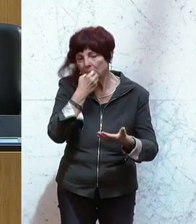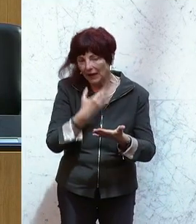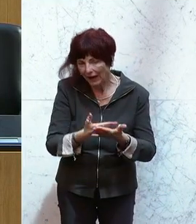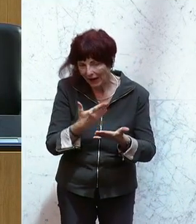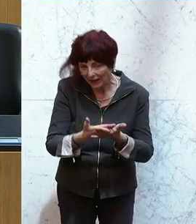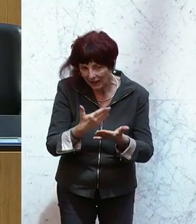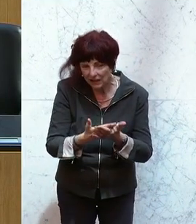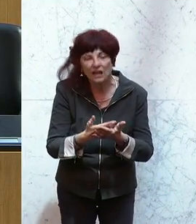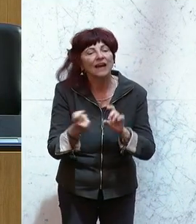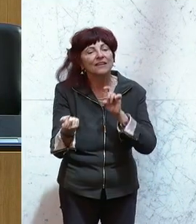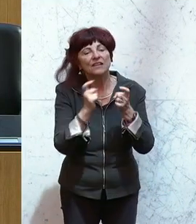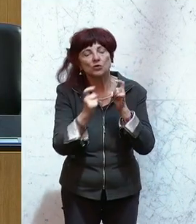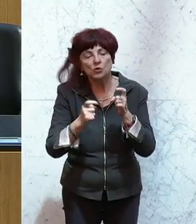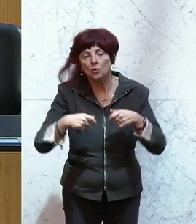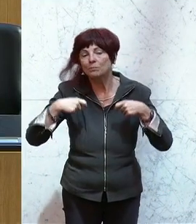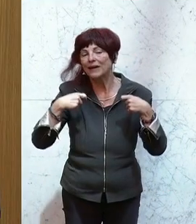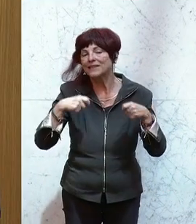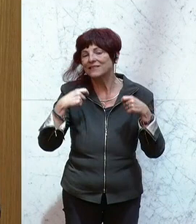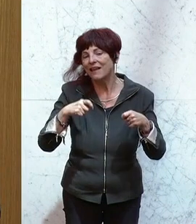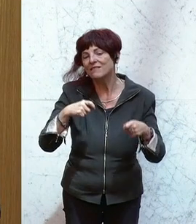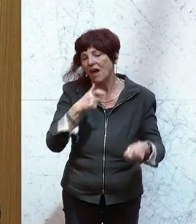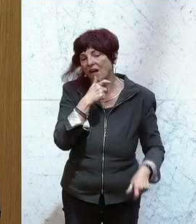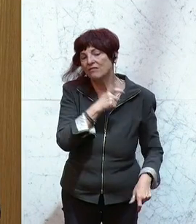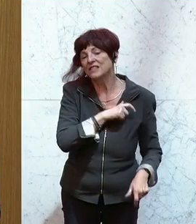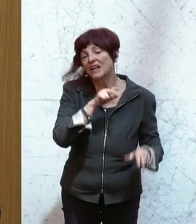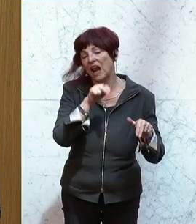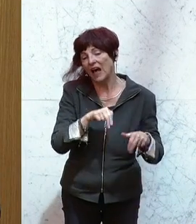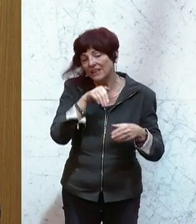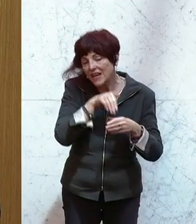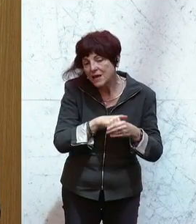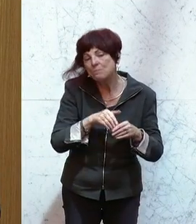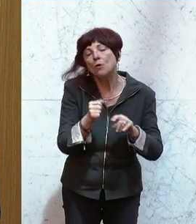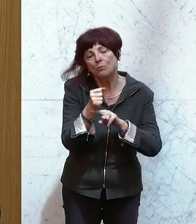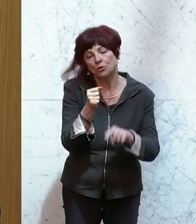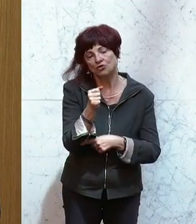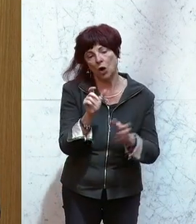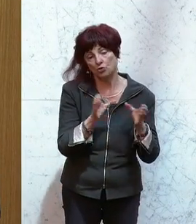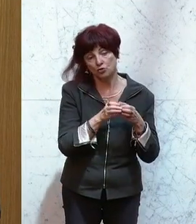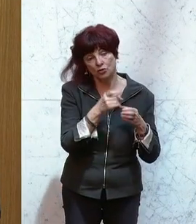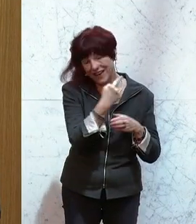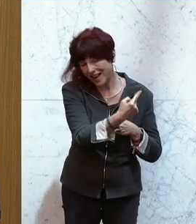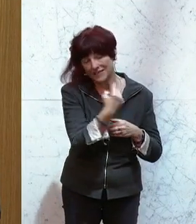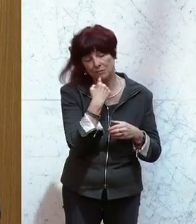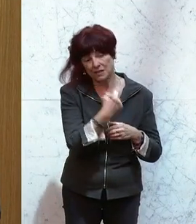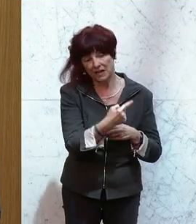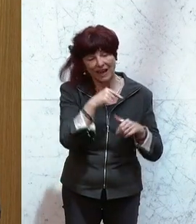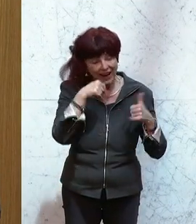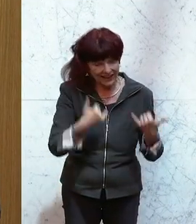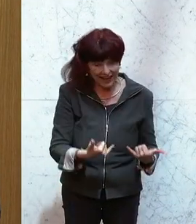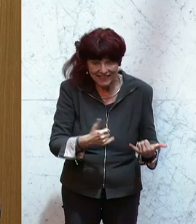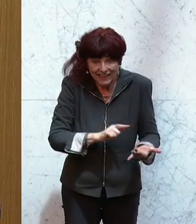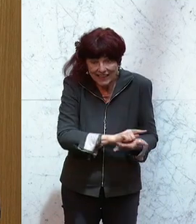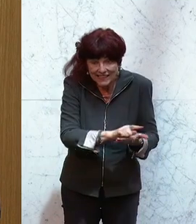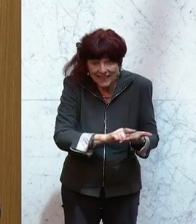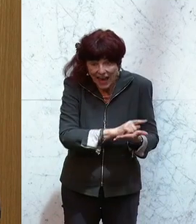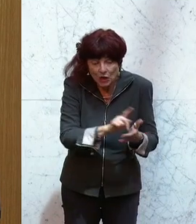des Fiskalrates in unserem Budgetausschuss. Er sagt, gerade in Zeiten wie diesen sollten keinerlei